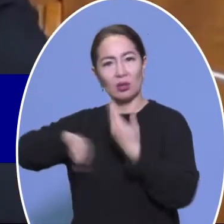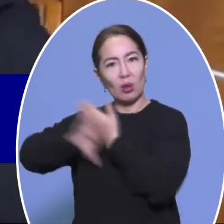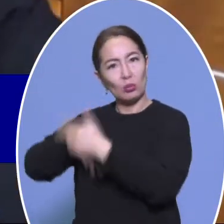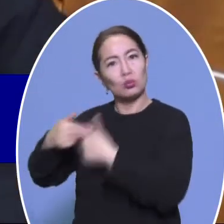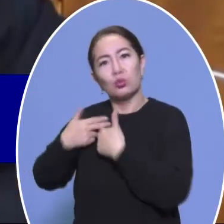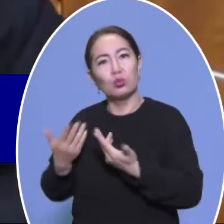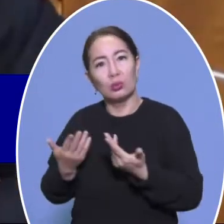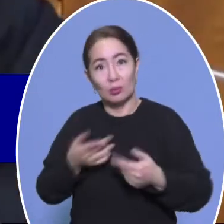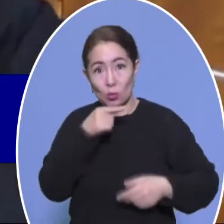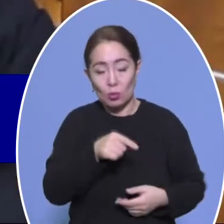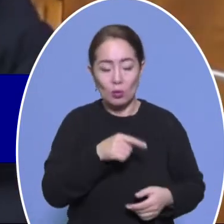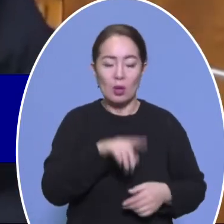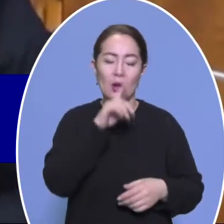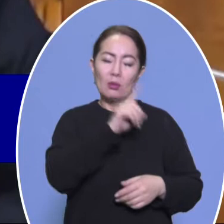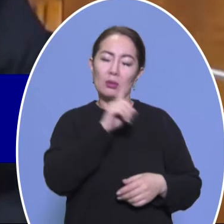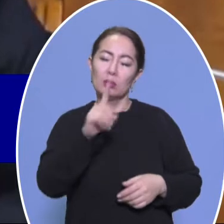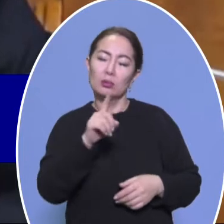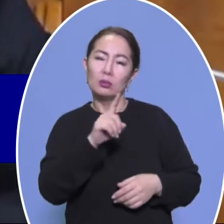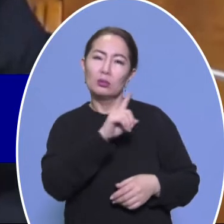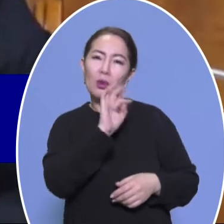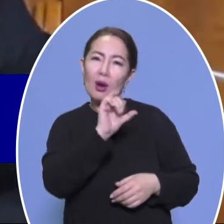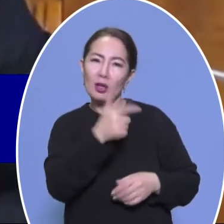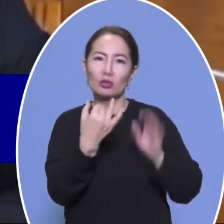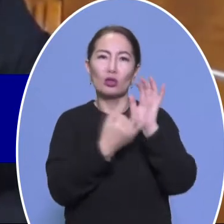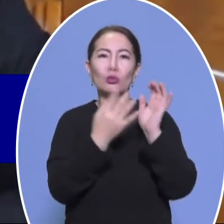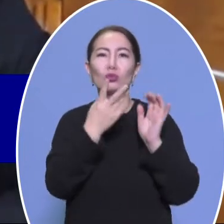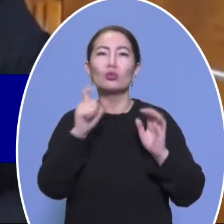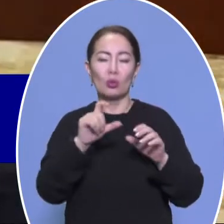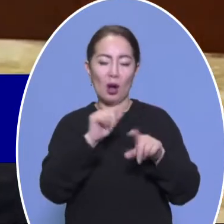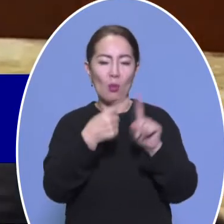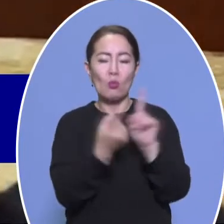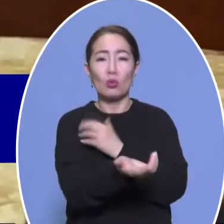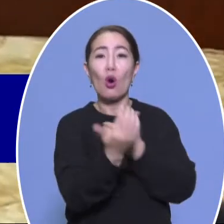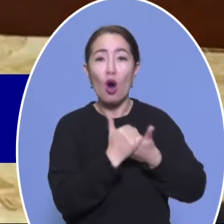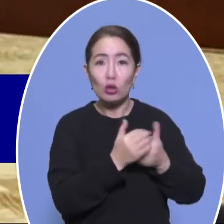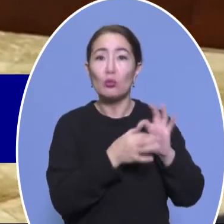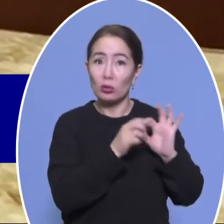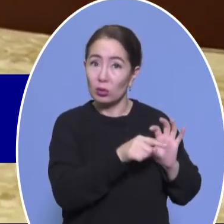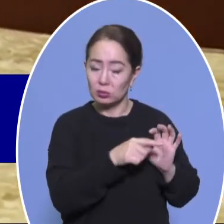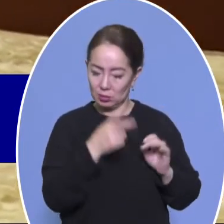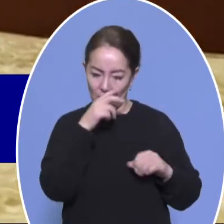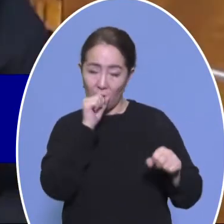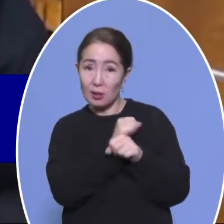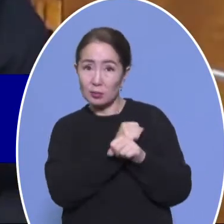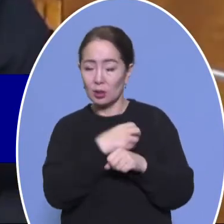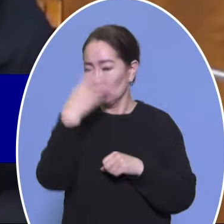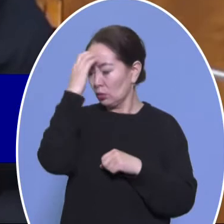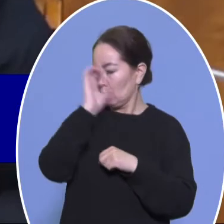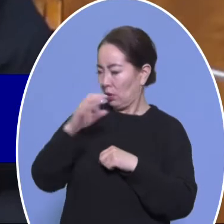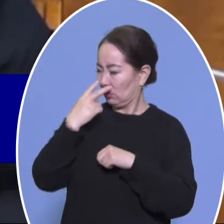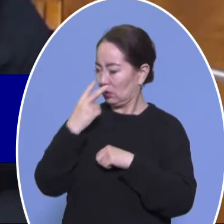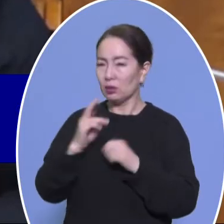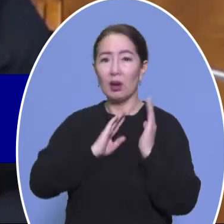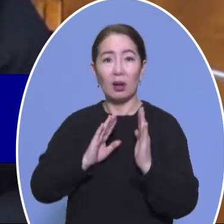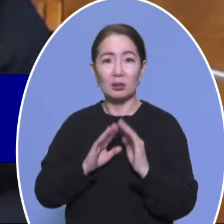хэрэг 741 эзэн холбогдчихжээ гэдэг бол энэ бас л их харамсмаар үзүүлэлт. Тэс төрийн албан хаагчтай хандаж хэлэхэд авилгатай холбоотой асуудал